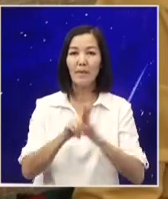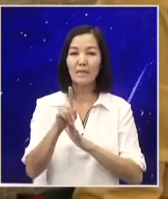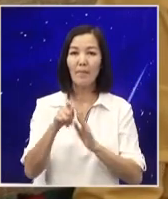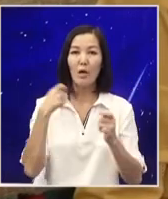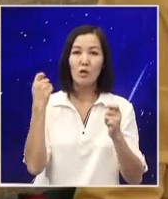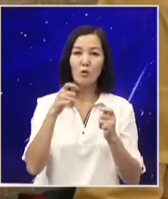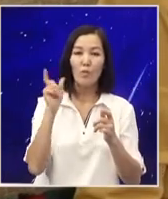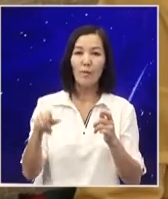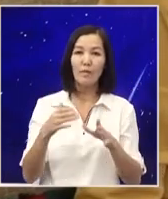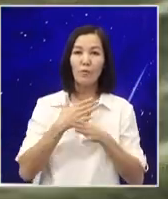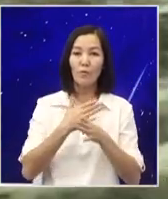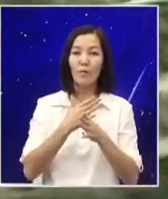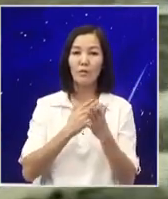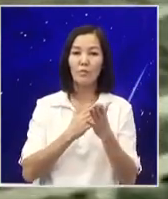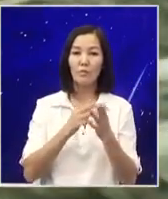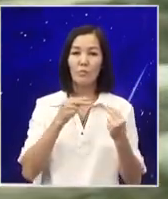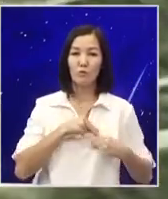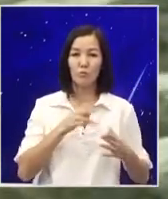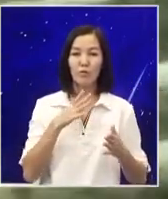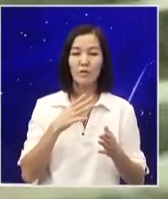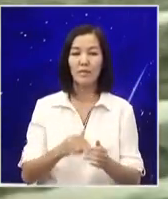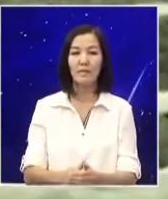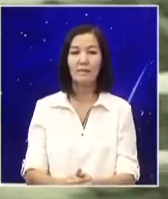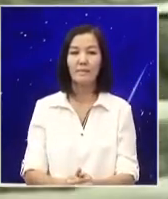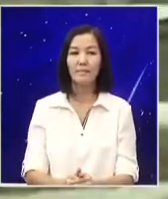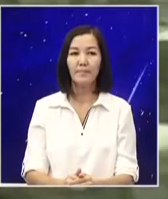болып сахманда қызмет етті.